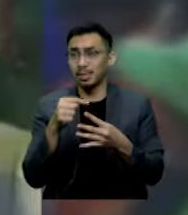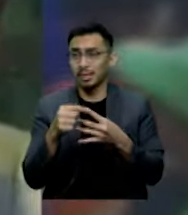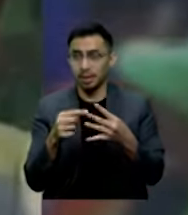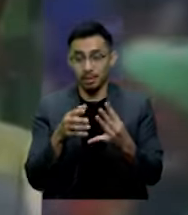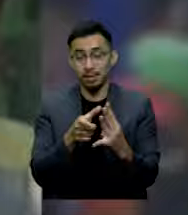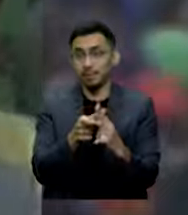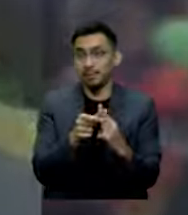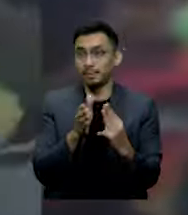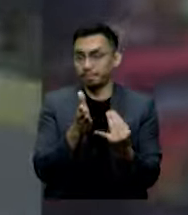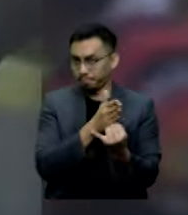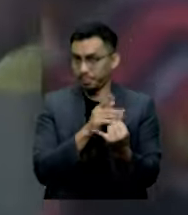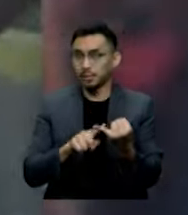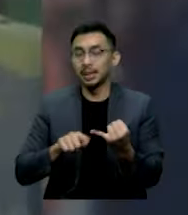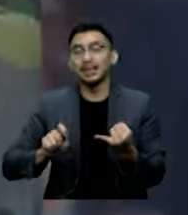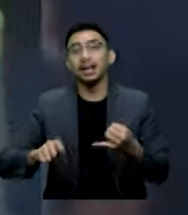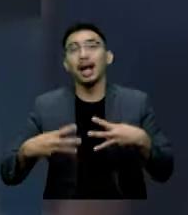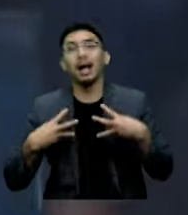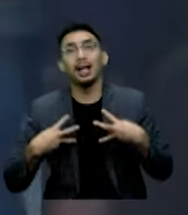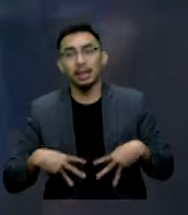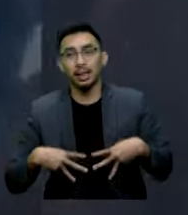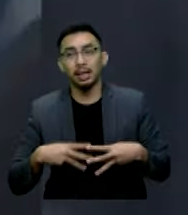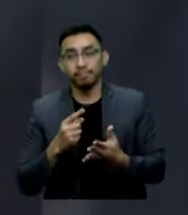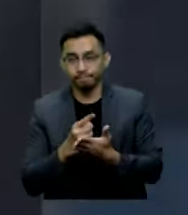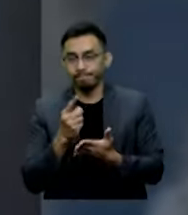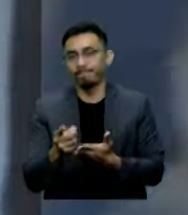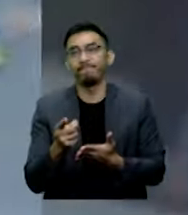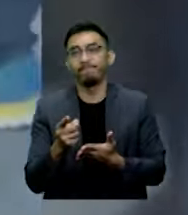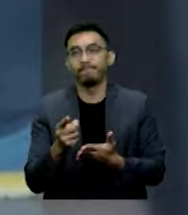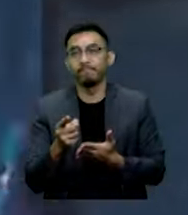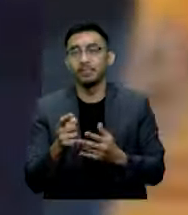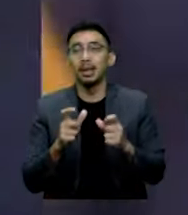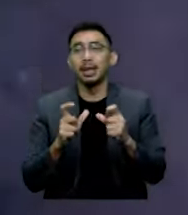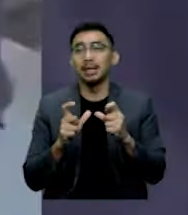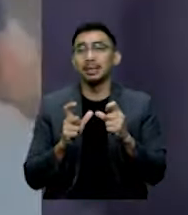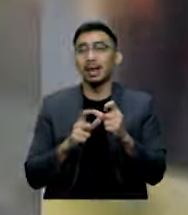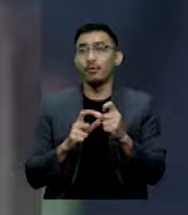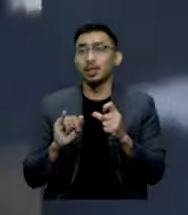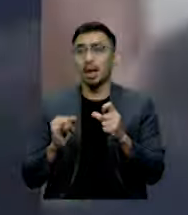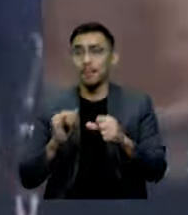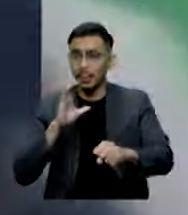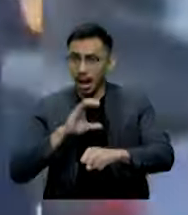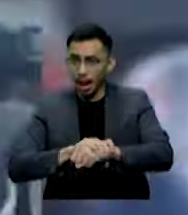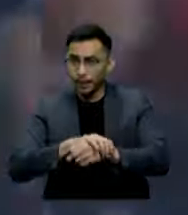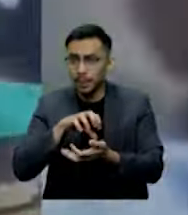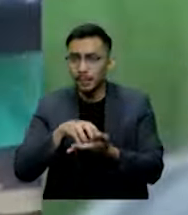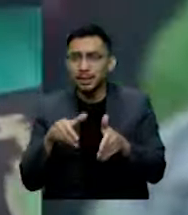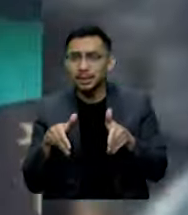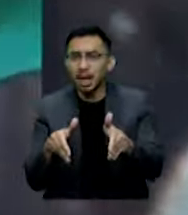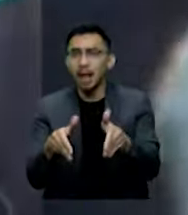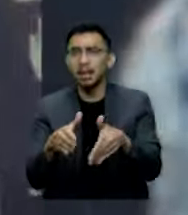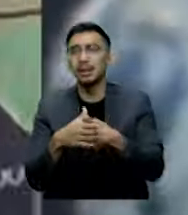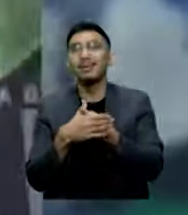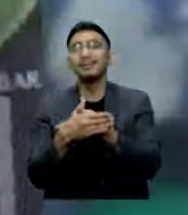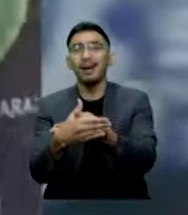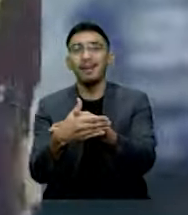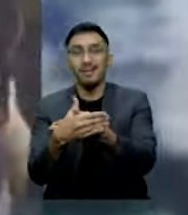Saiful Jamil dan asistennya ditangkap di jalur bis Transjakarta Jalan Daan Mogot, Tanjung Duren, Jakarta Barat 5 Januari lalu. Polisi